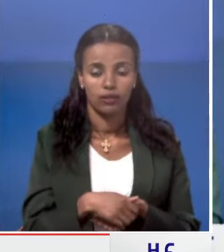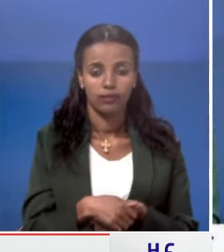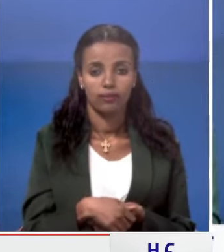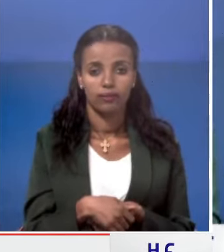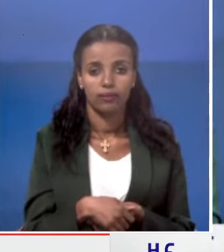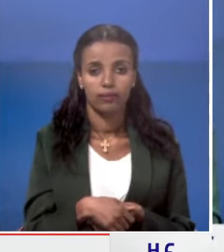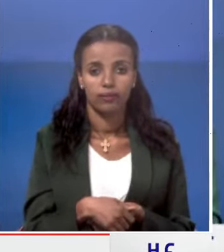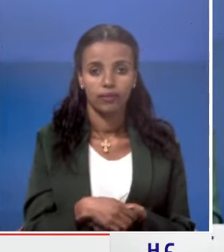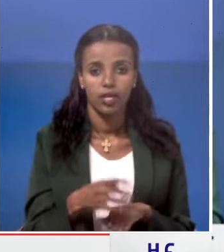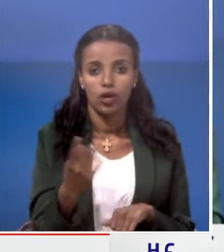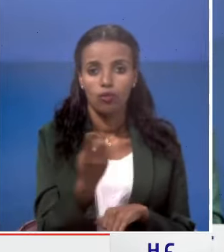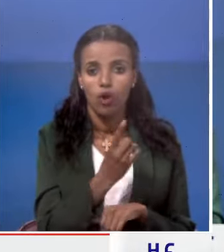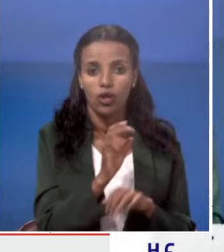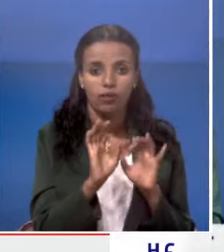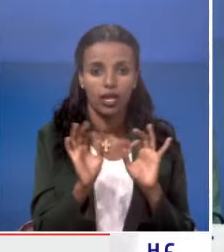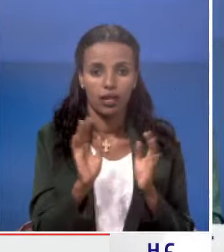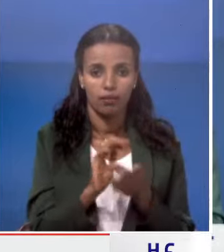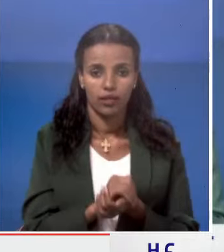መሆን በሌለበት